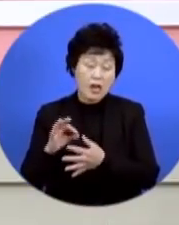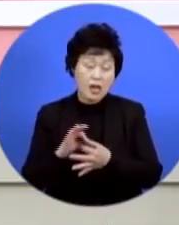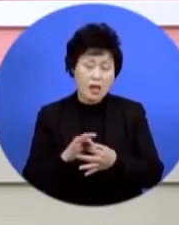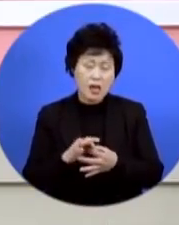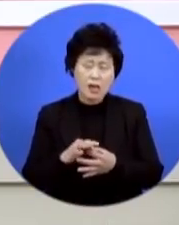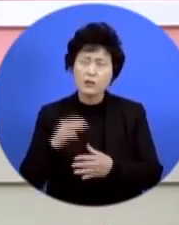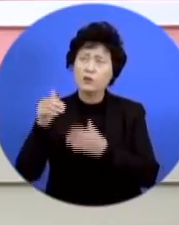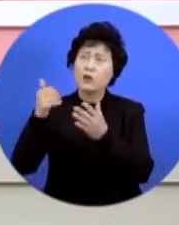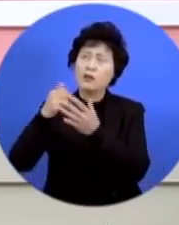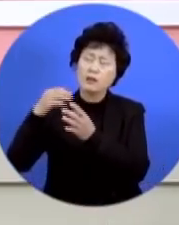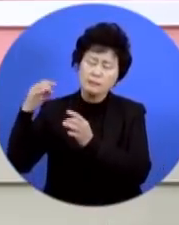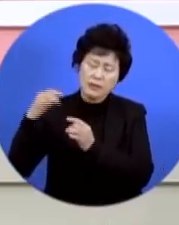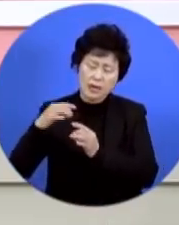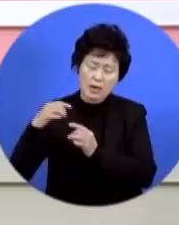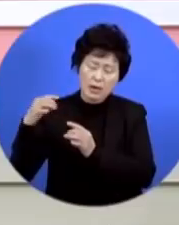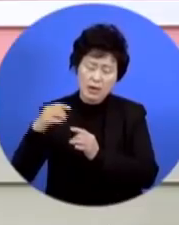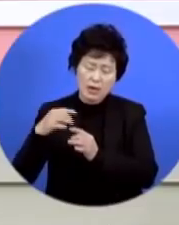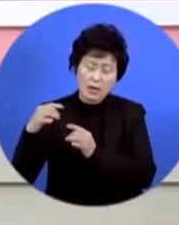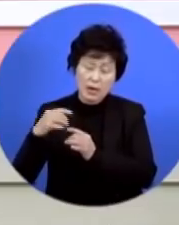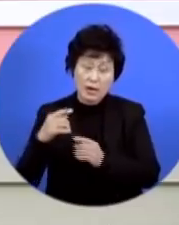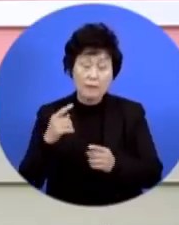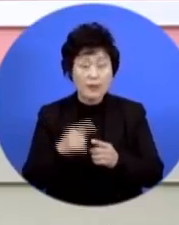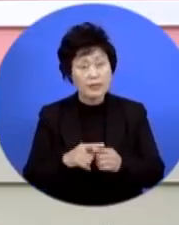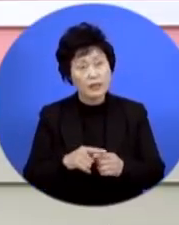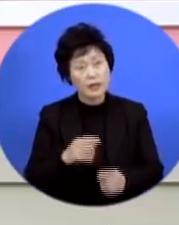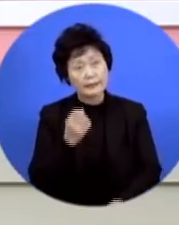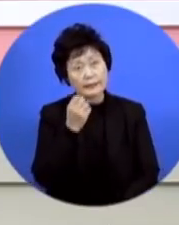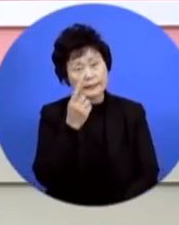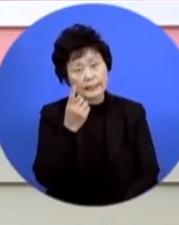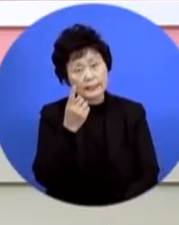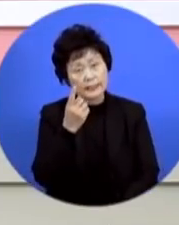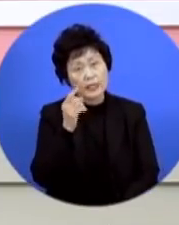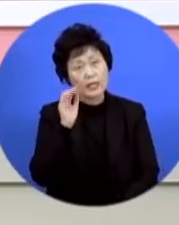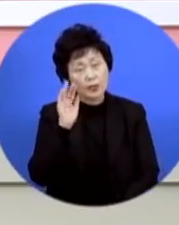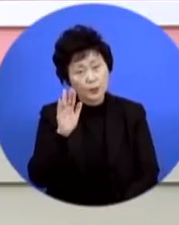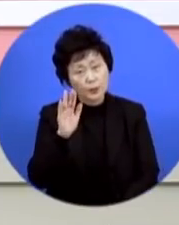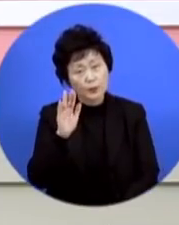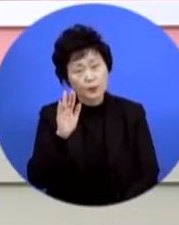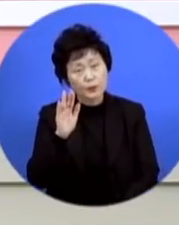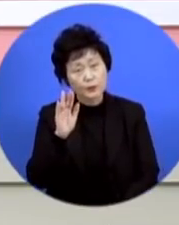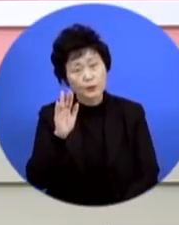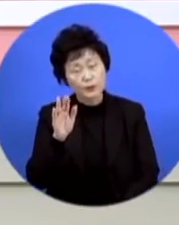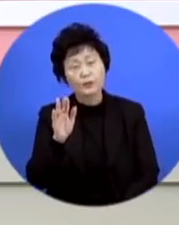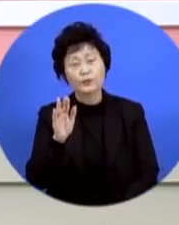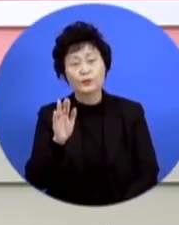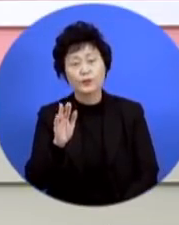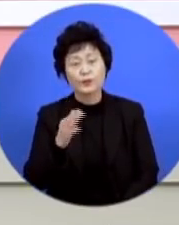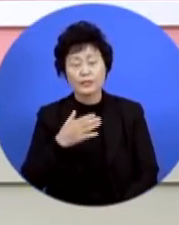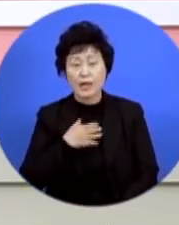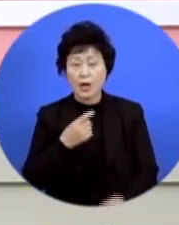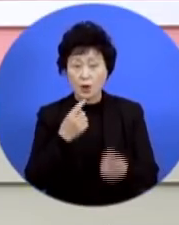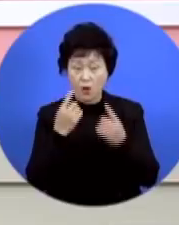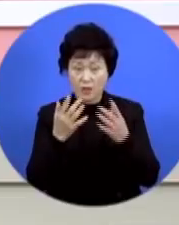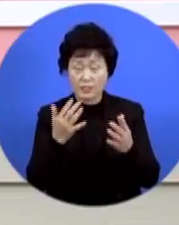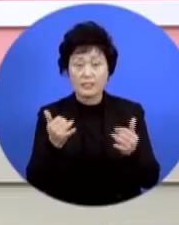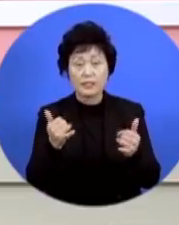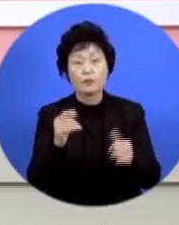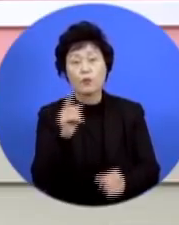받다가 돌아와서 한 달쯤 있다가 어떤 수양에 다시 가가지고 훈련을 확인했는데 그때